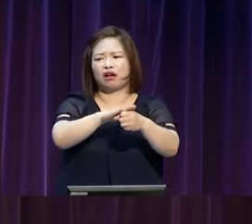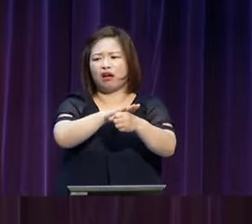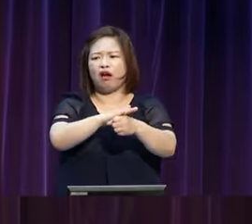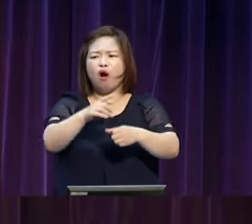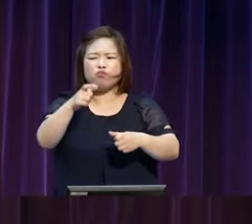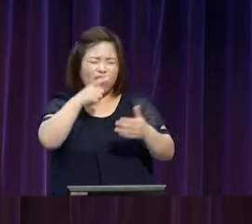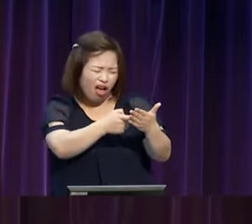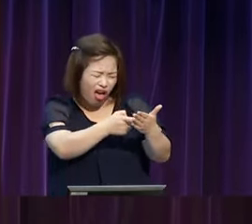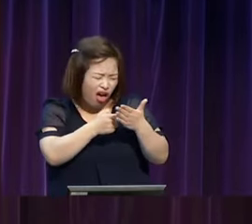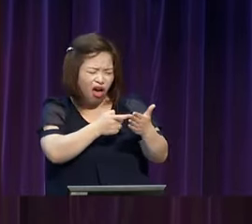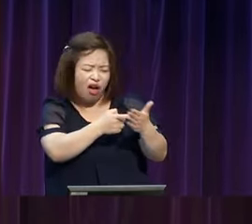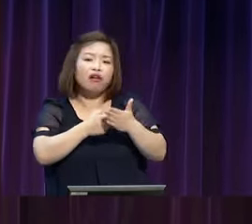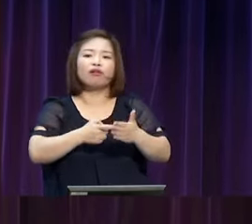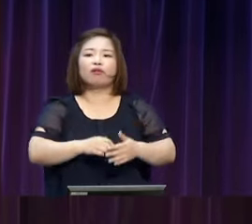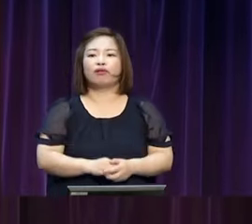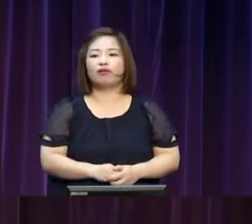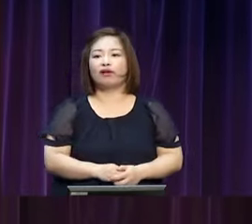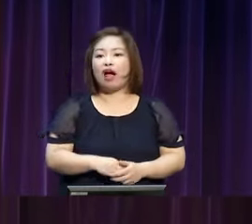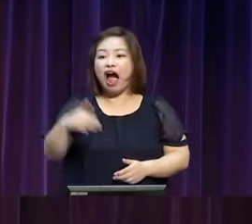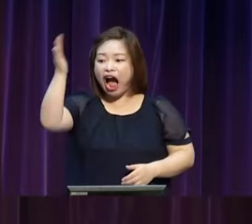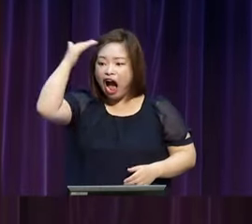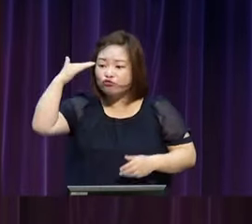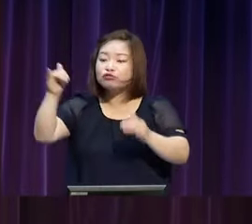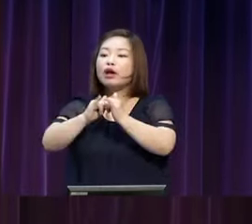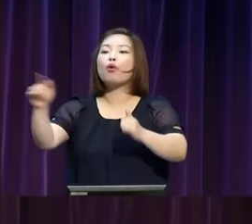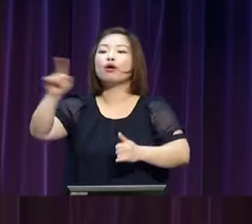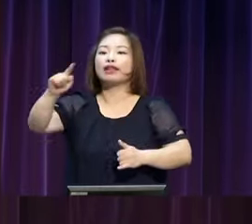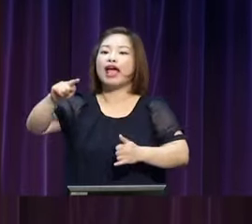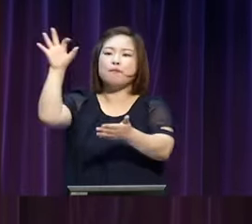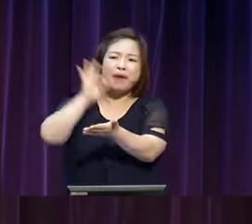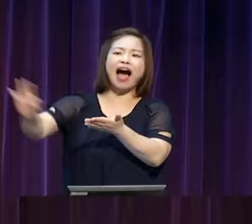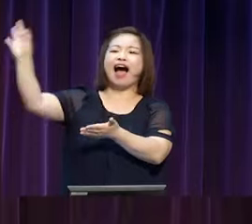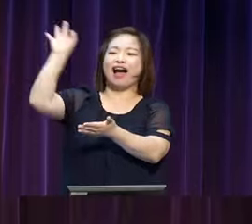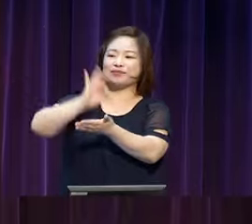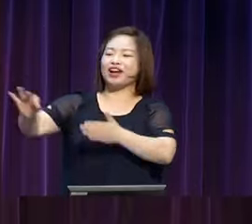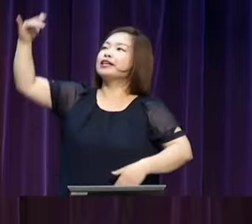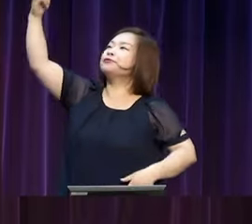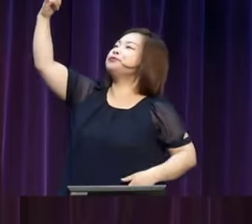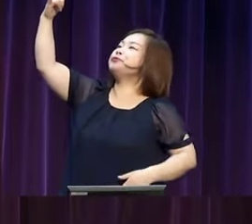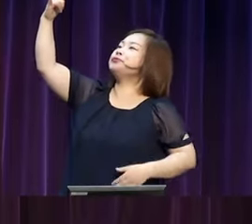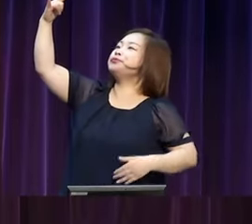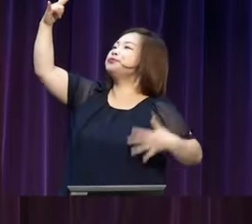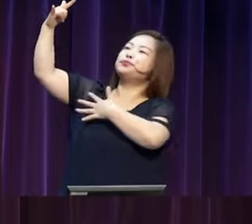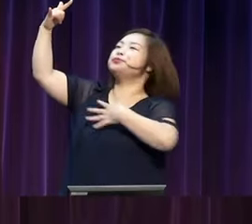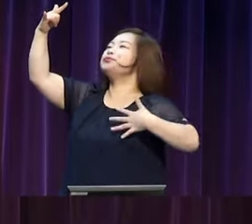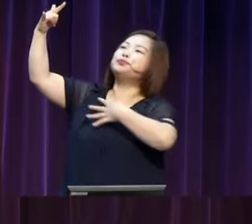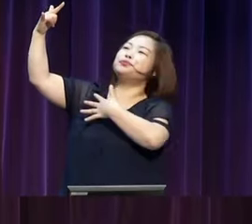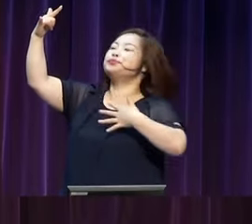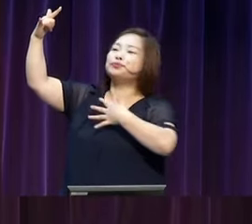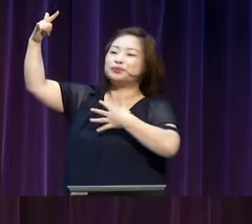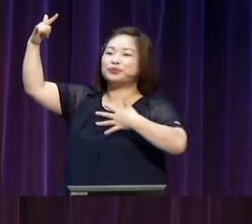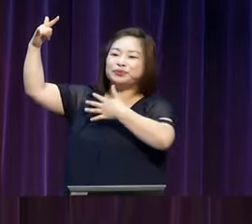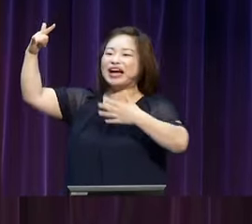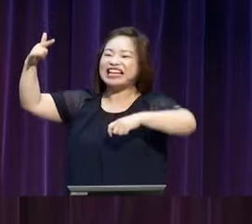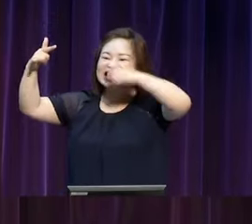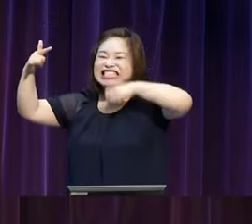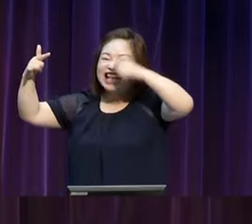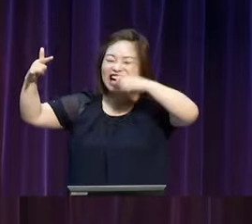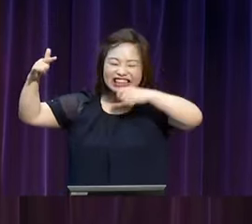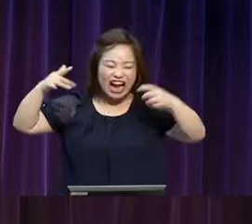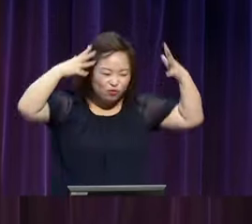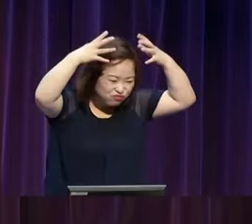커요. 우리가 생각하는 물이 아니에요. 우리는 샤워기 틀어놓고 샤워하잖아요. 이 닦다가